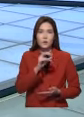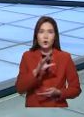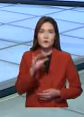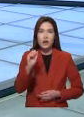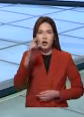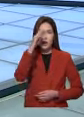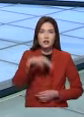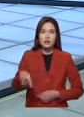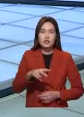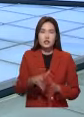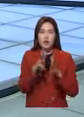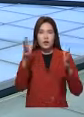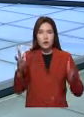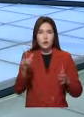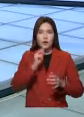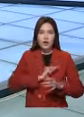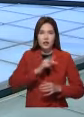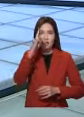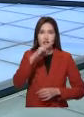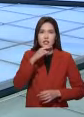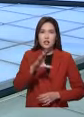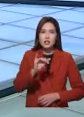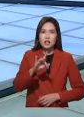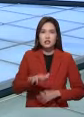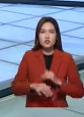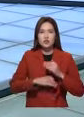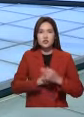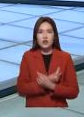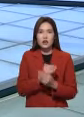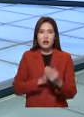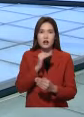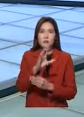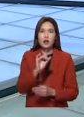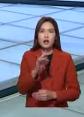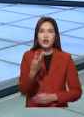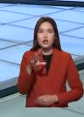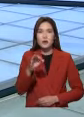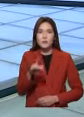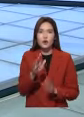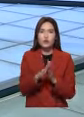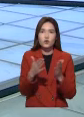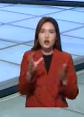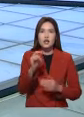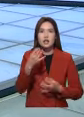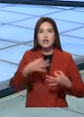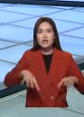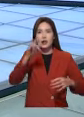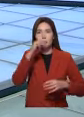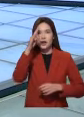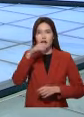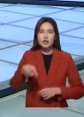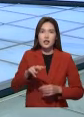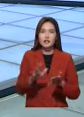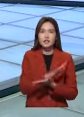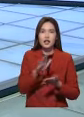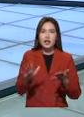үшін орасан еңбек сіңіріп, қазақ сатирасын жаңа деңгейге көтерді. Ол Ара Шмел журналы, Егемен Қазақстан, қазақ әдебиеті газеттерінде